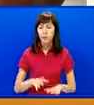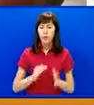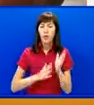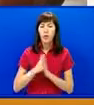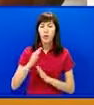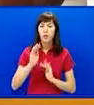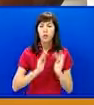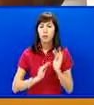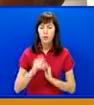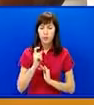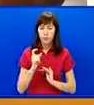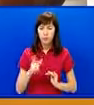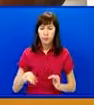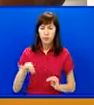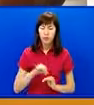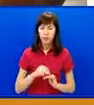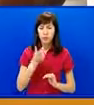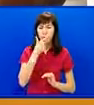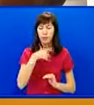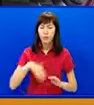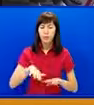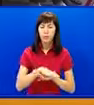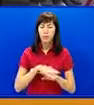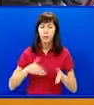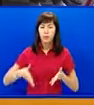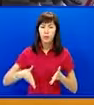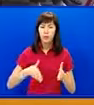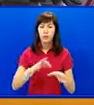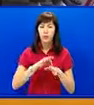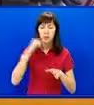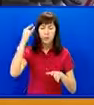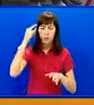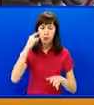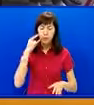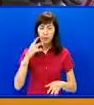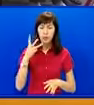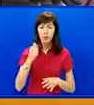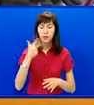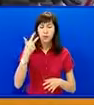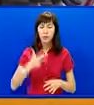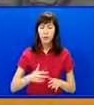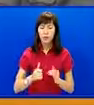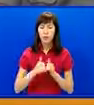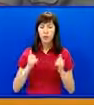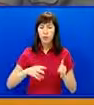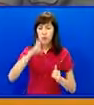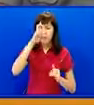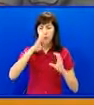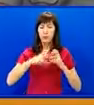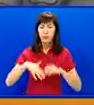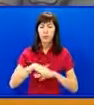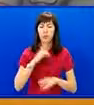роста благосостояния граждан и консолидации общества на пути продвижения Казахстана в число 30 развитых стран мира.